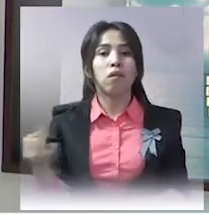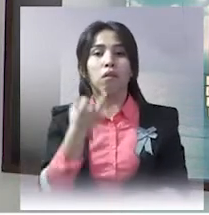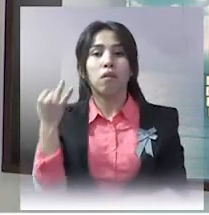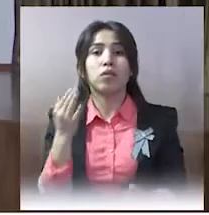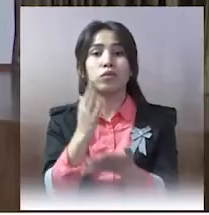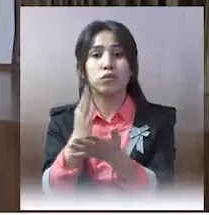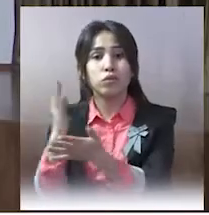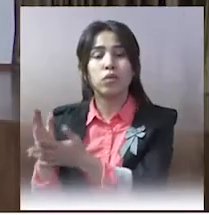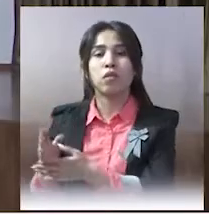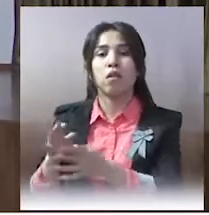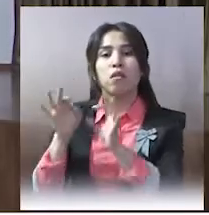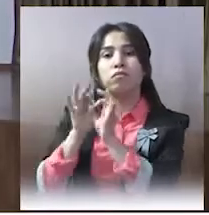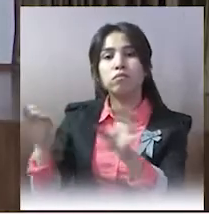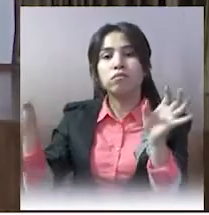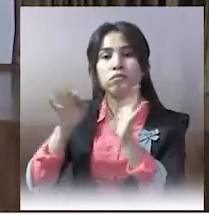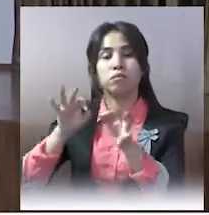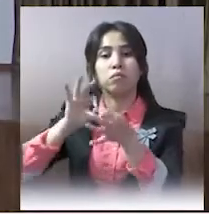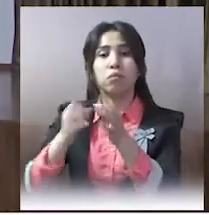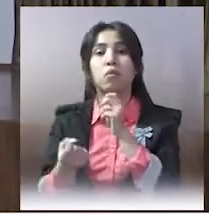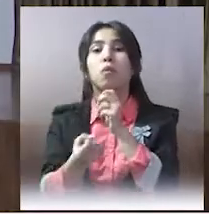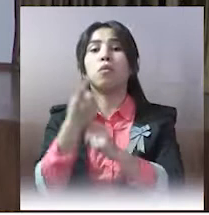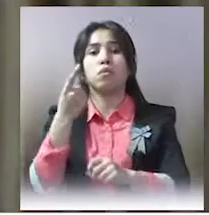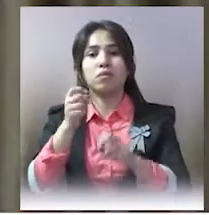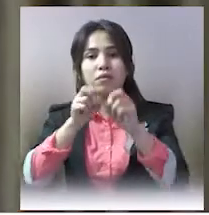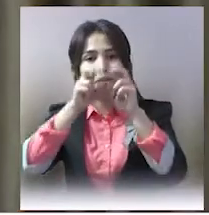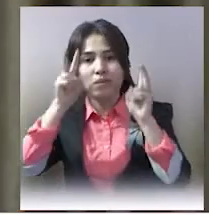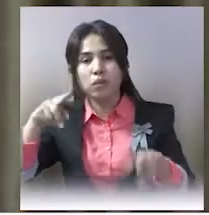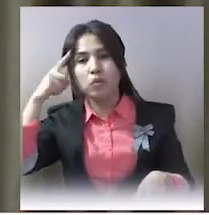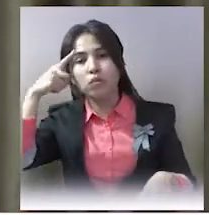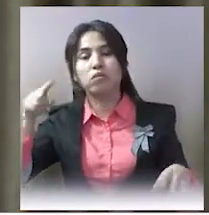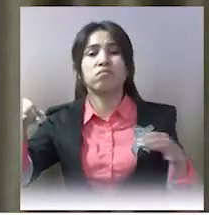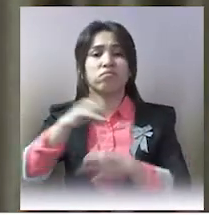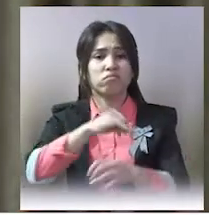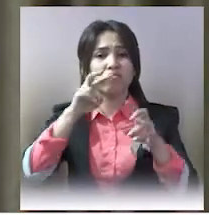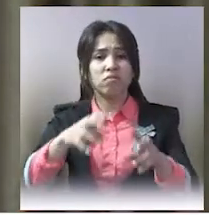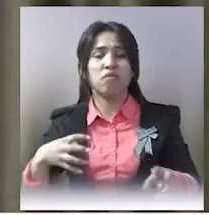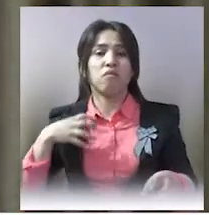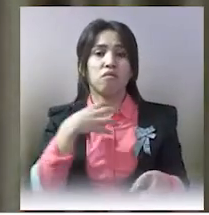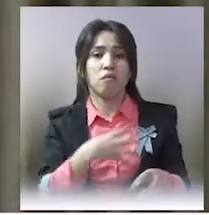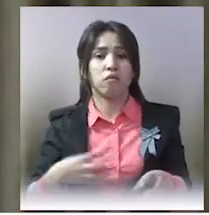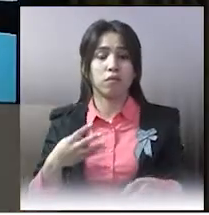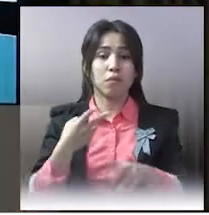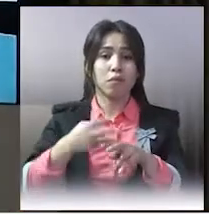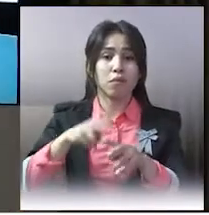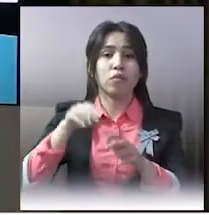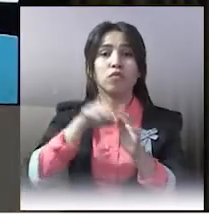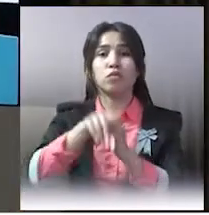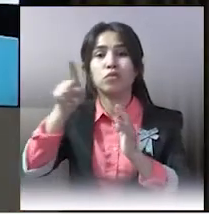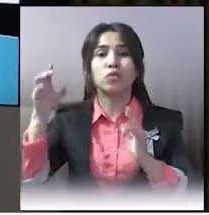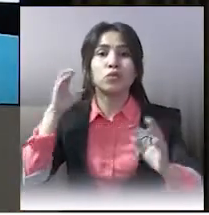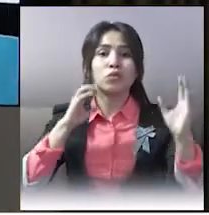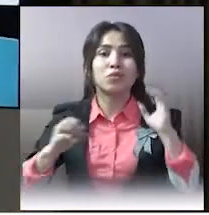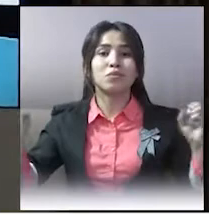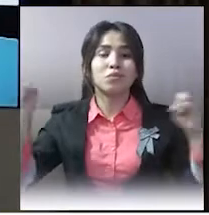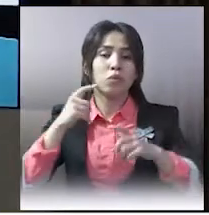жіберіп жатырмыз. Балабақша білім берудің алғашқы һәм ең маңызды сатысы. Ата-ана да, тәрбиеші де баланың жан-жақты дамуына жеке тұлға